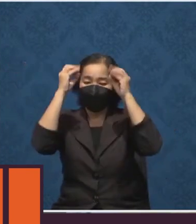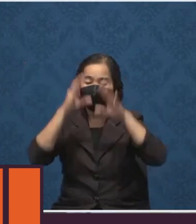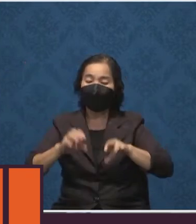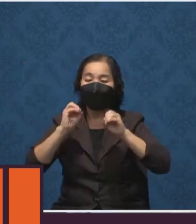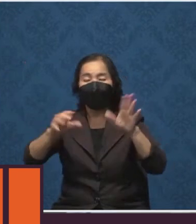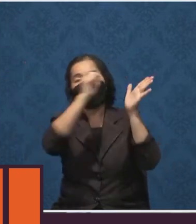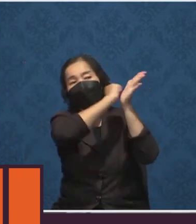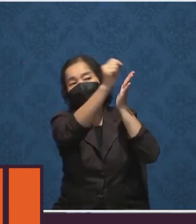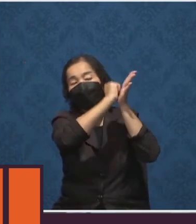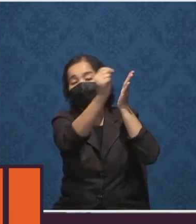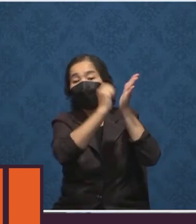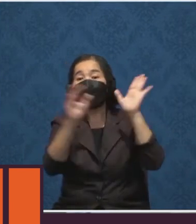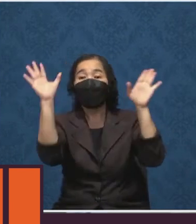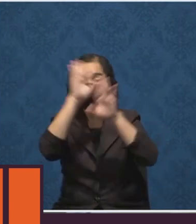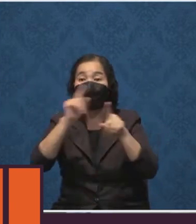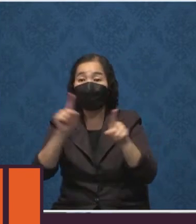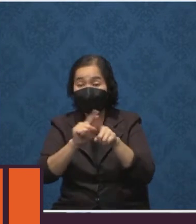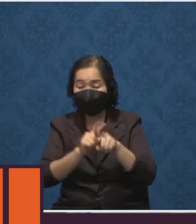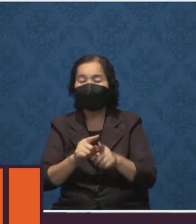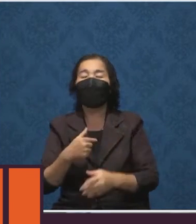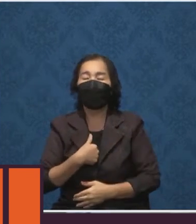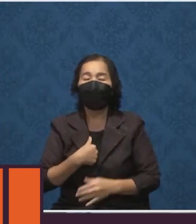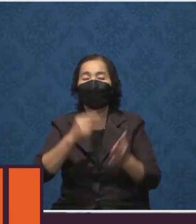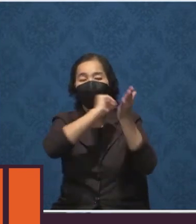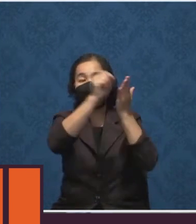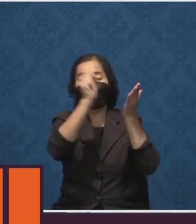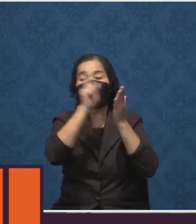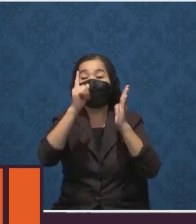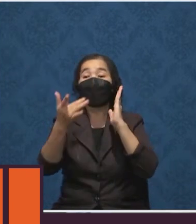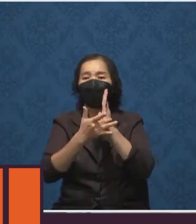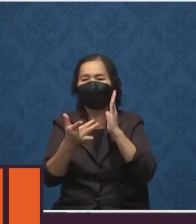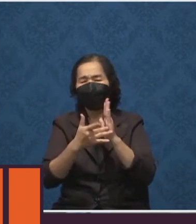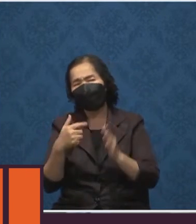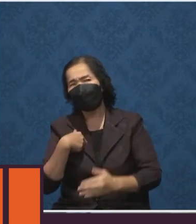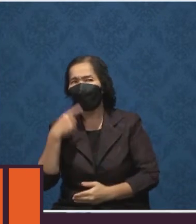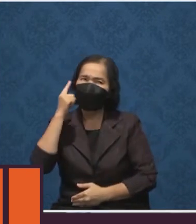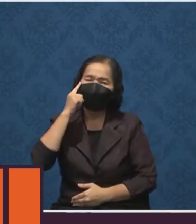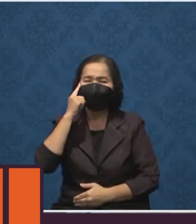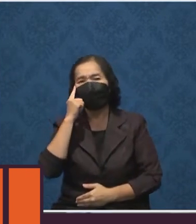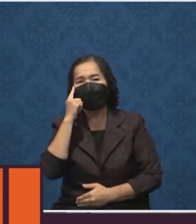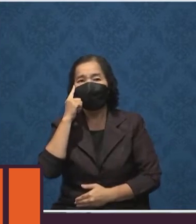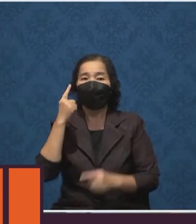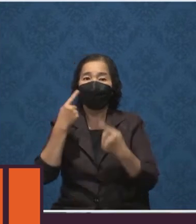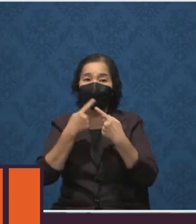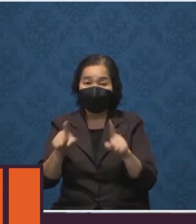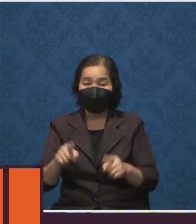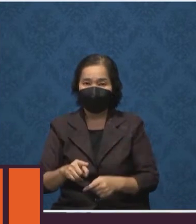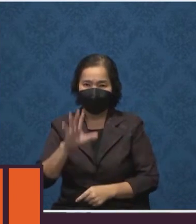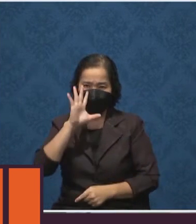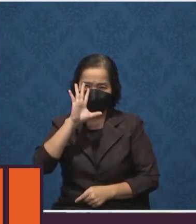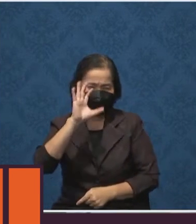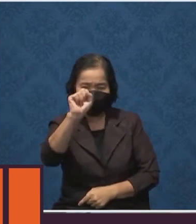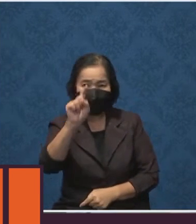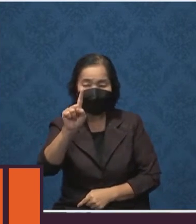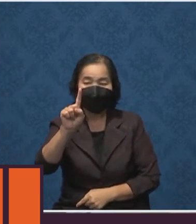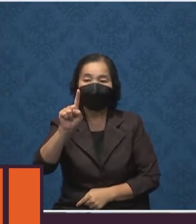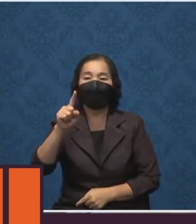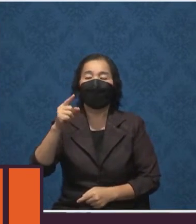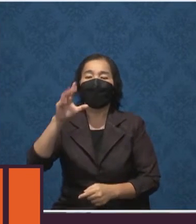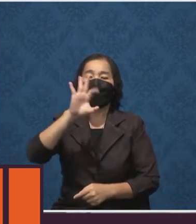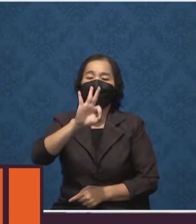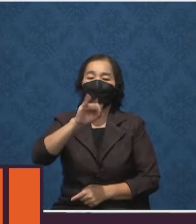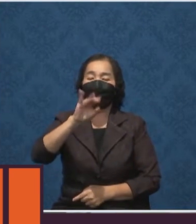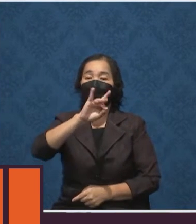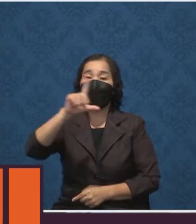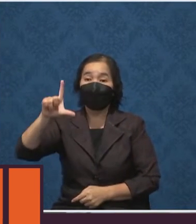จ.ได้ของสมาชิคเียยพอถูถ ascend นะ DANจ nămตรนเน้คหสมาชิค98 ล้าน